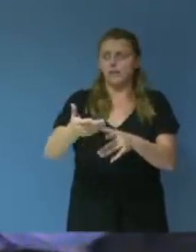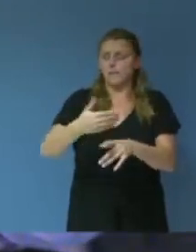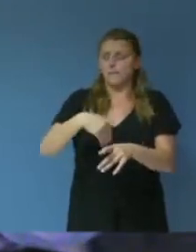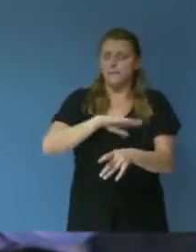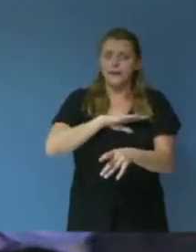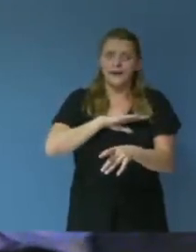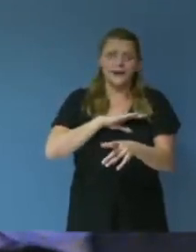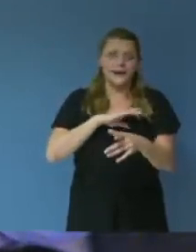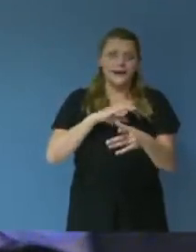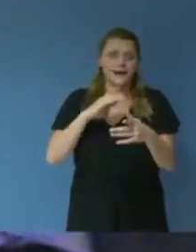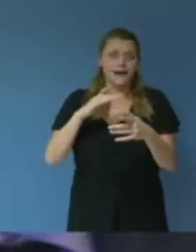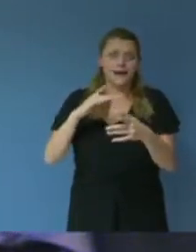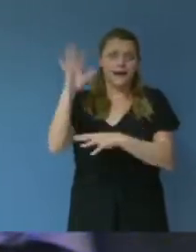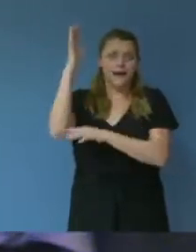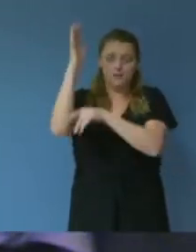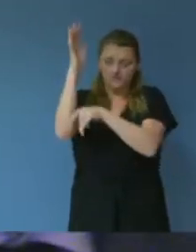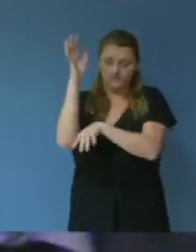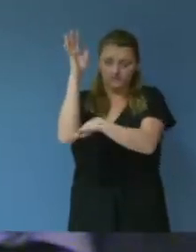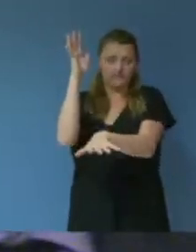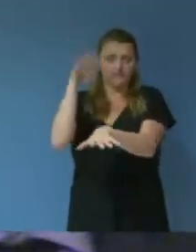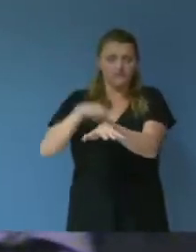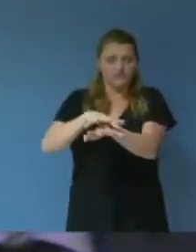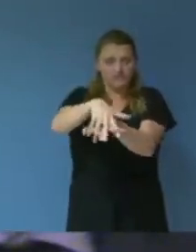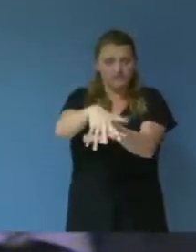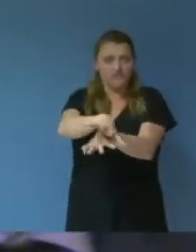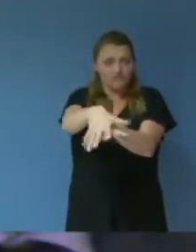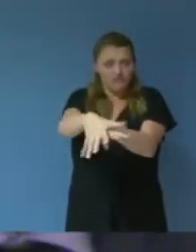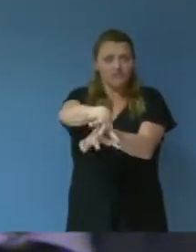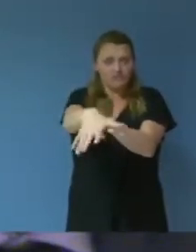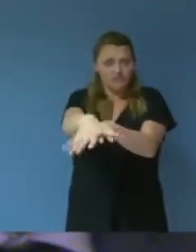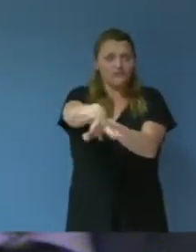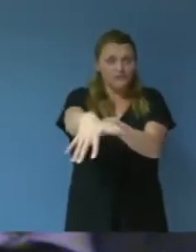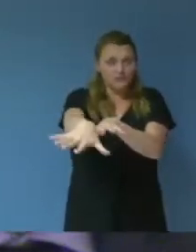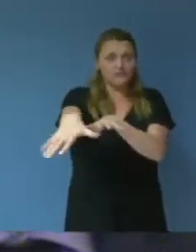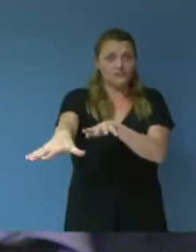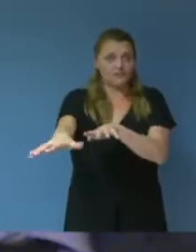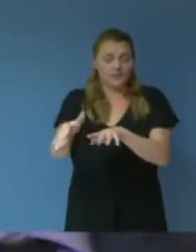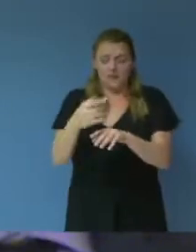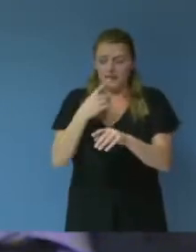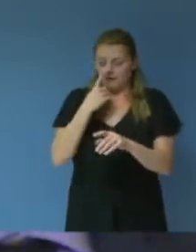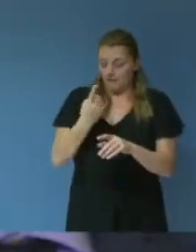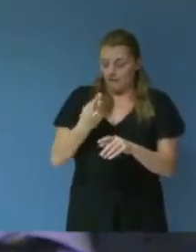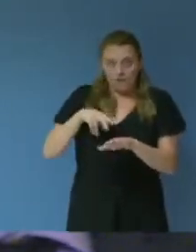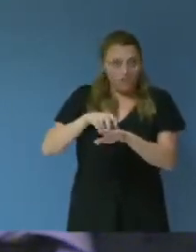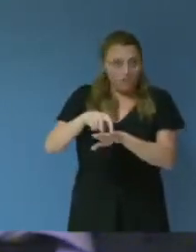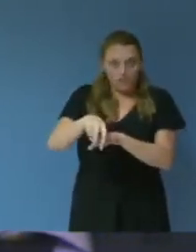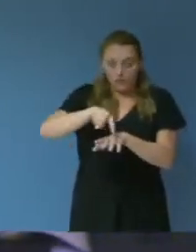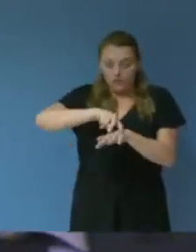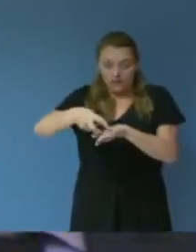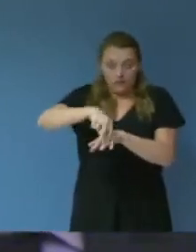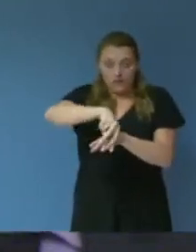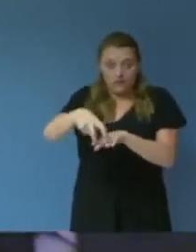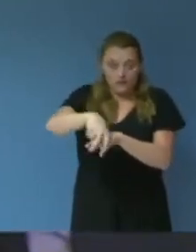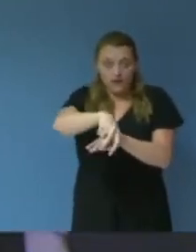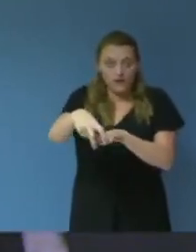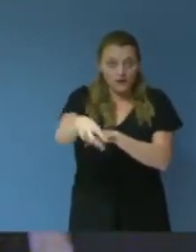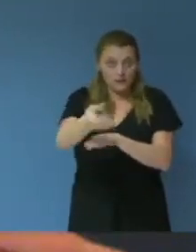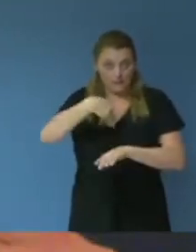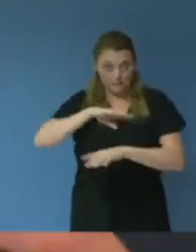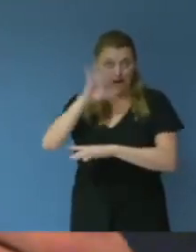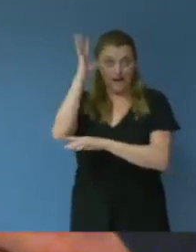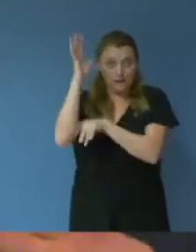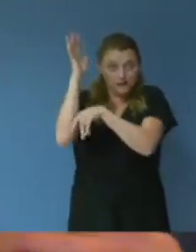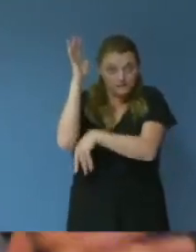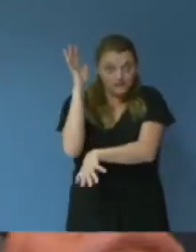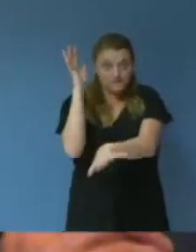des racines qui ont, il suffit d'y aller, les trottoirs totalement déformés à cause des racines. Et donc je ne sais pas comment on peut refaire